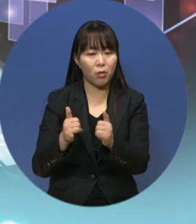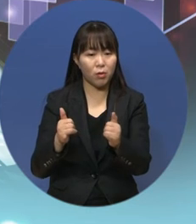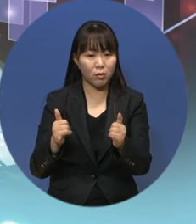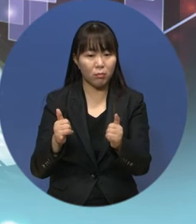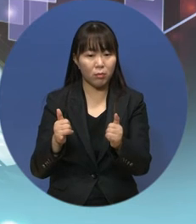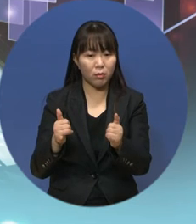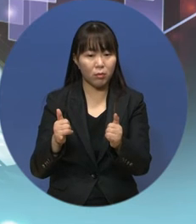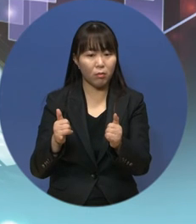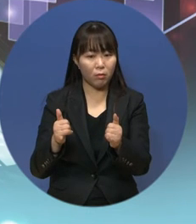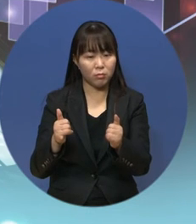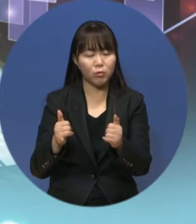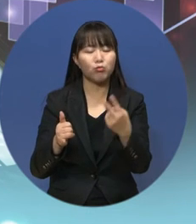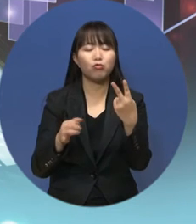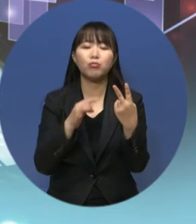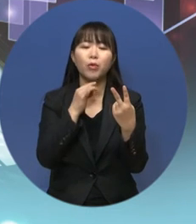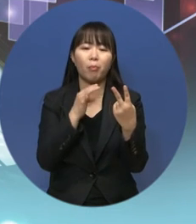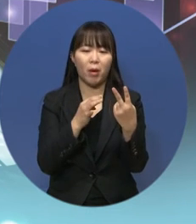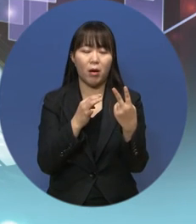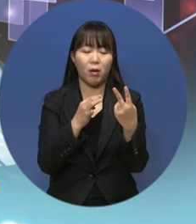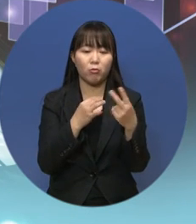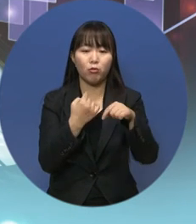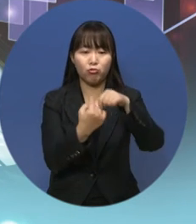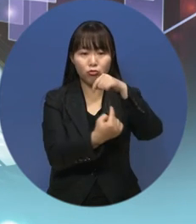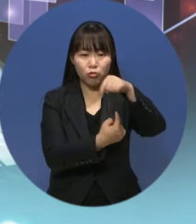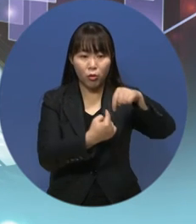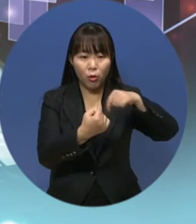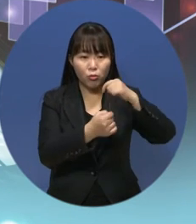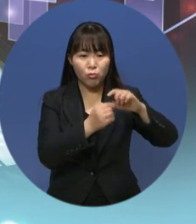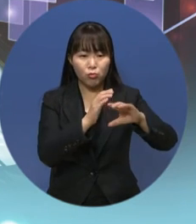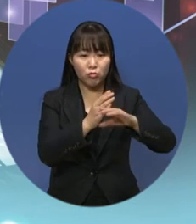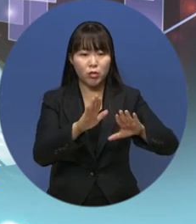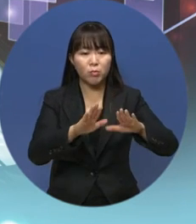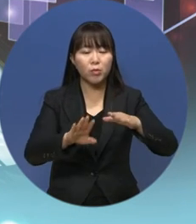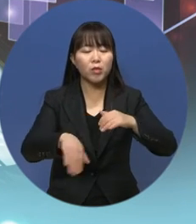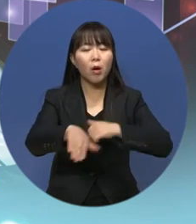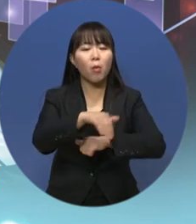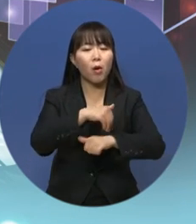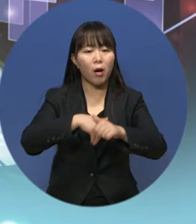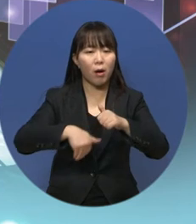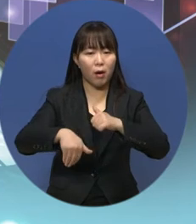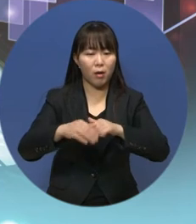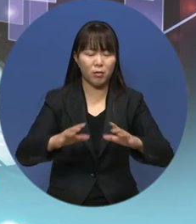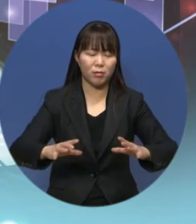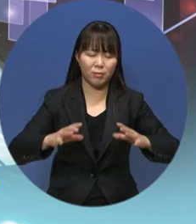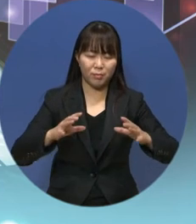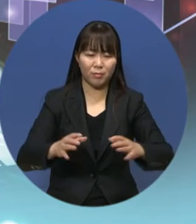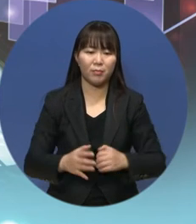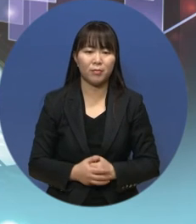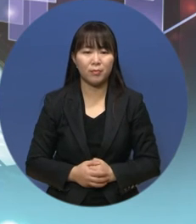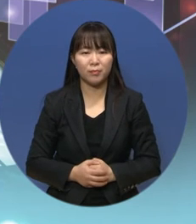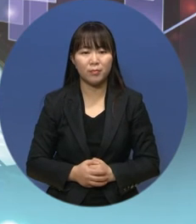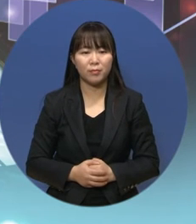1 단 2명만 으로 운영을 하는 혁명이 일어나고 있는 세상입니다